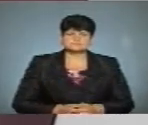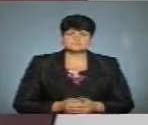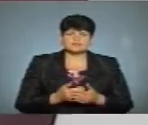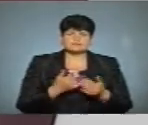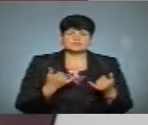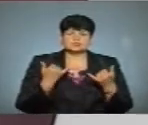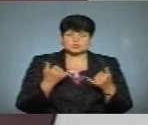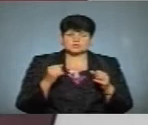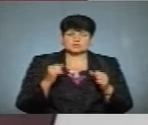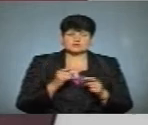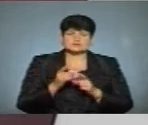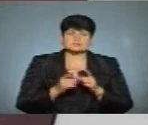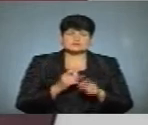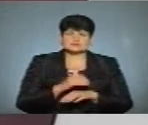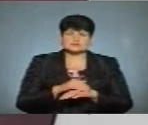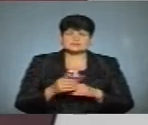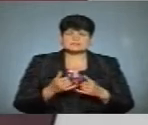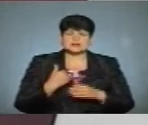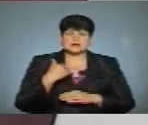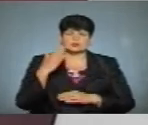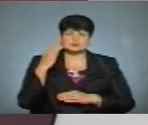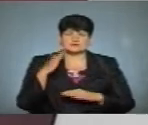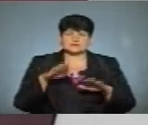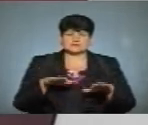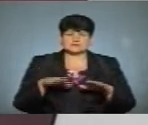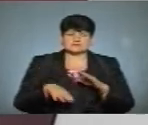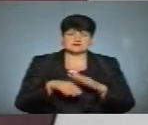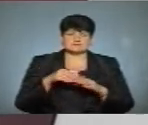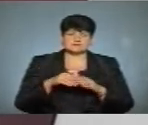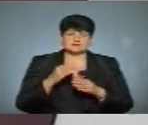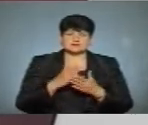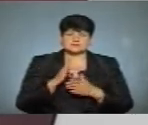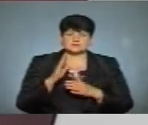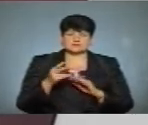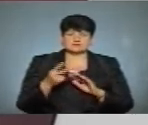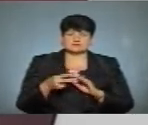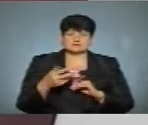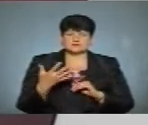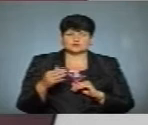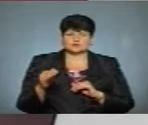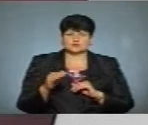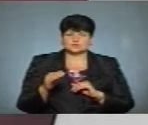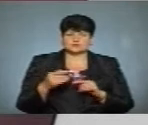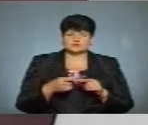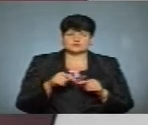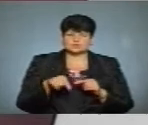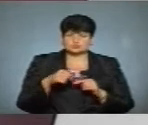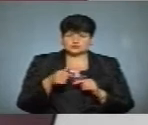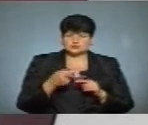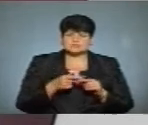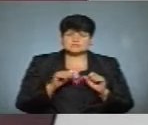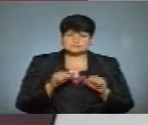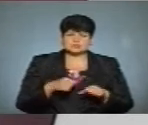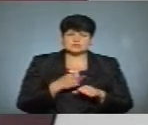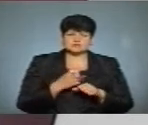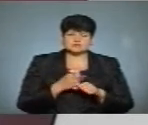Відсьогодні можна змінювати адресу для голосування на місцевих виборах, які мають відбутися 25 жовтня. Цьогоріч це можна зробити